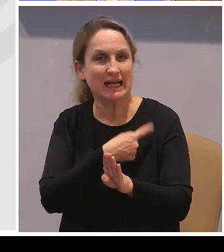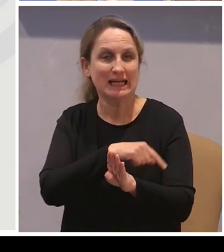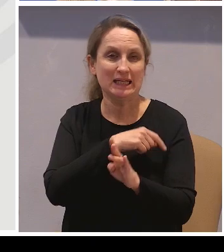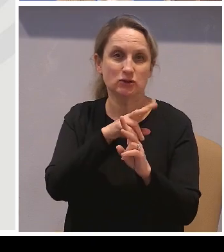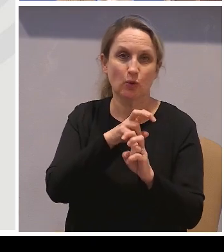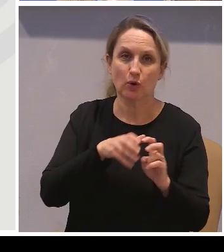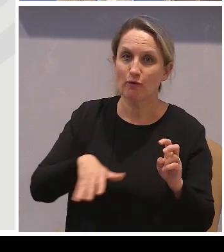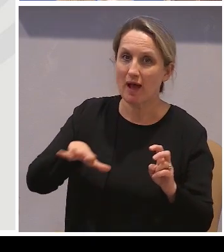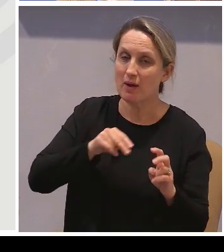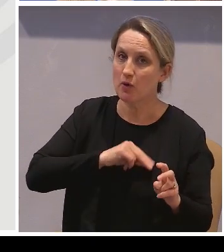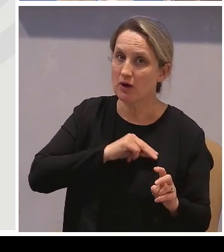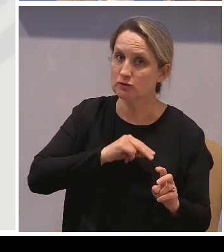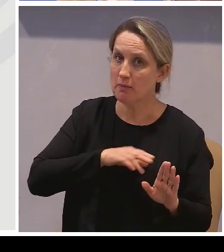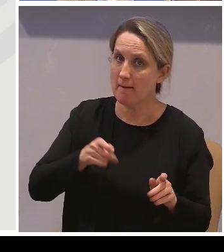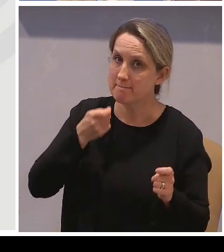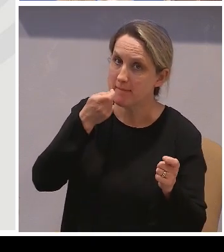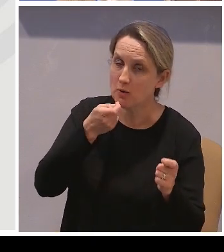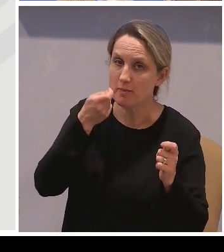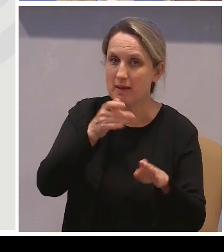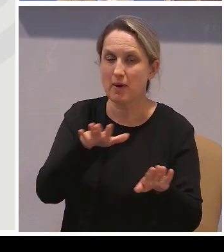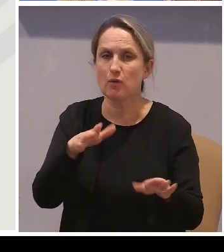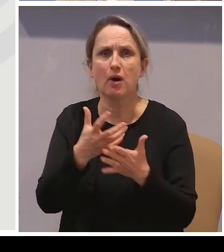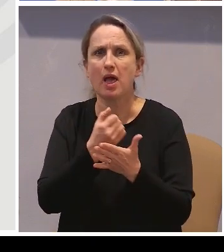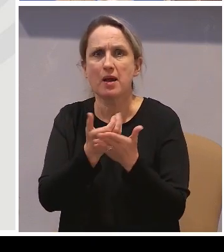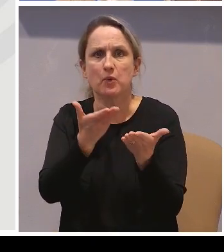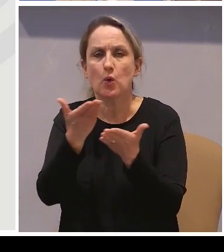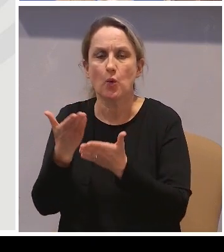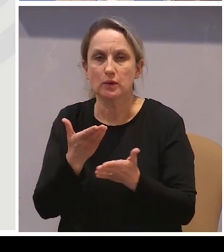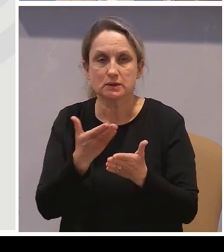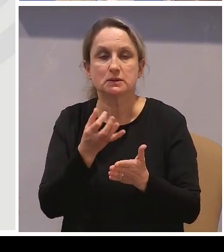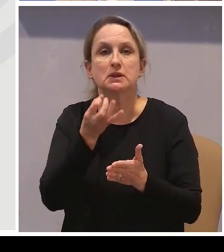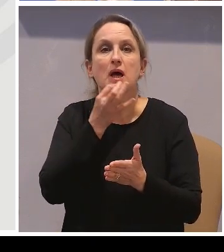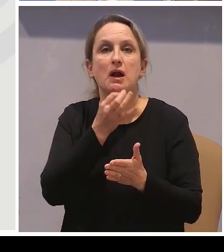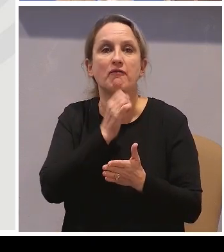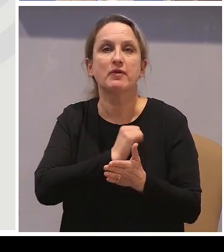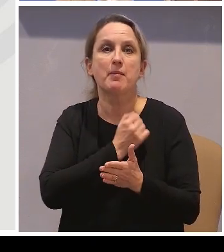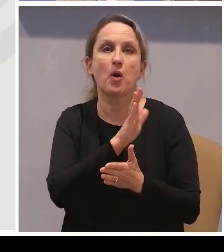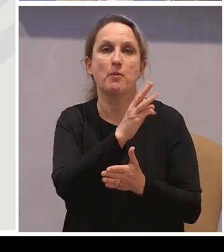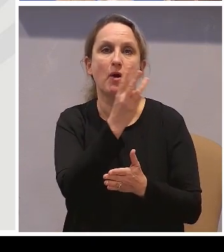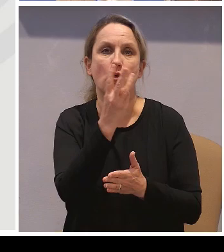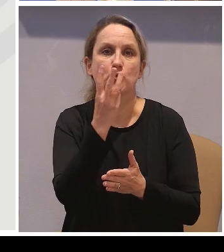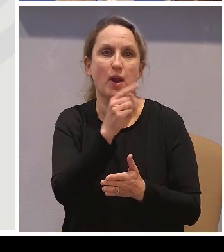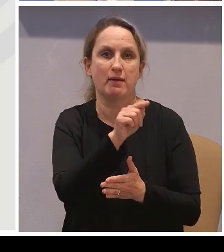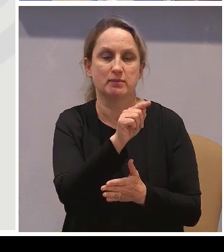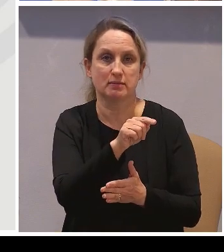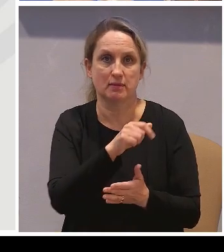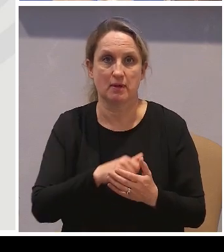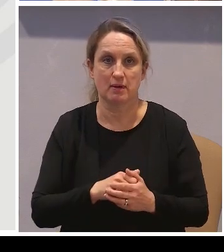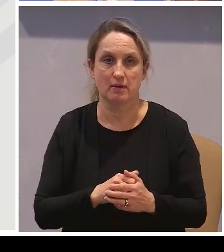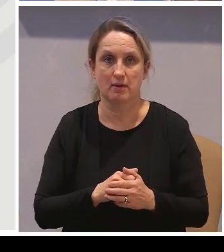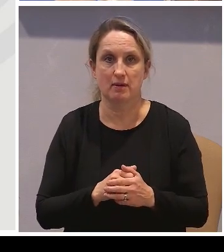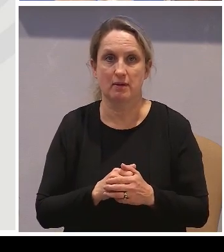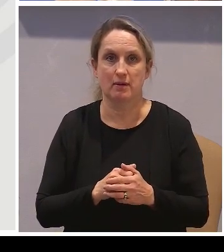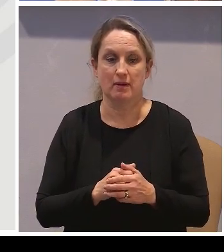uuringuid kasutamiseks või mitte. apply Ja seda to leiab ka orphan tootja. drugs and See rare seisukoht on diseases, väga that erinev. depends. There are very Eriti, many mis